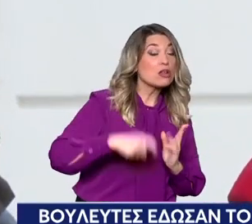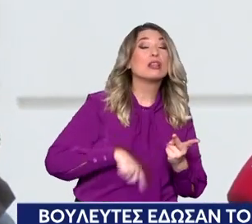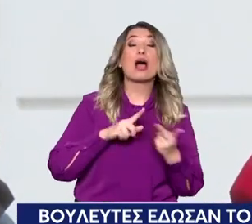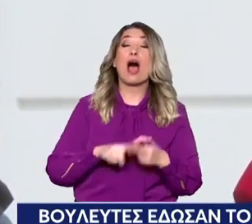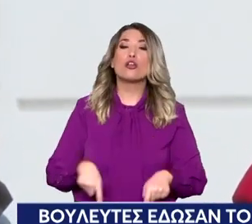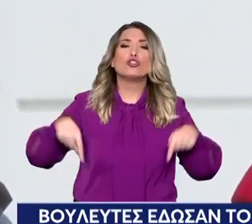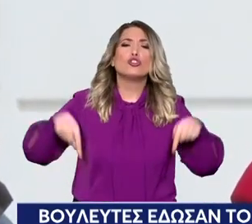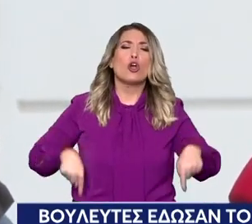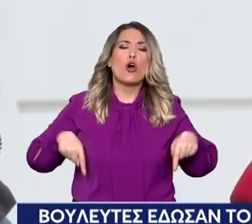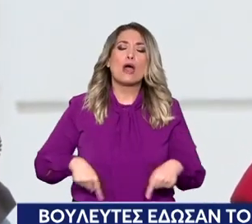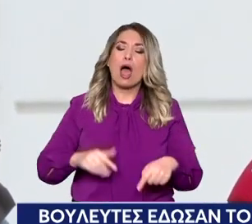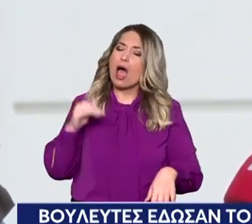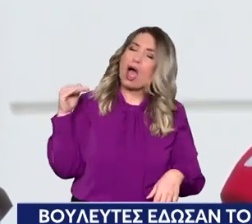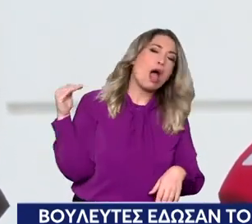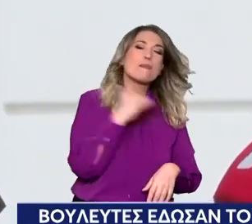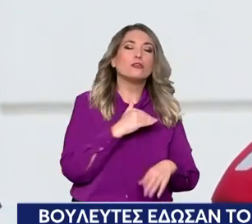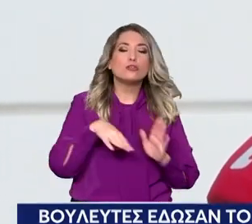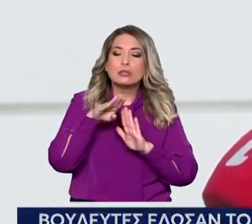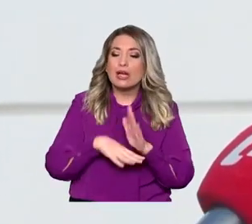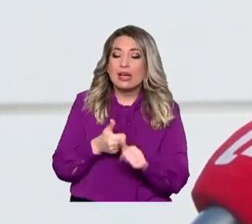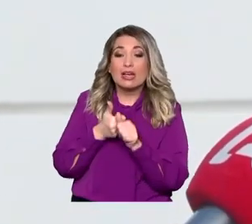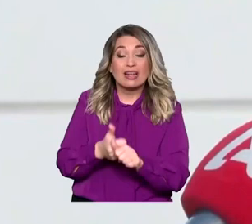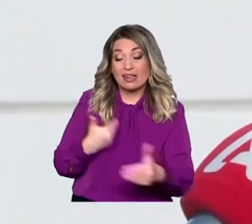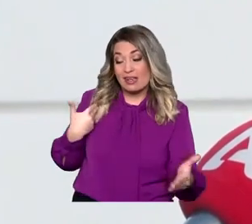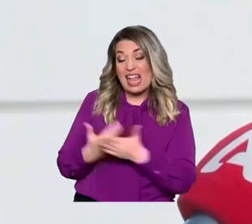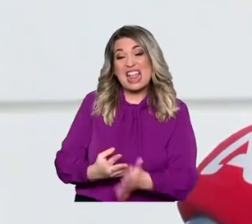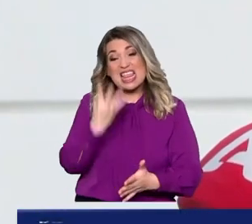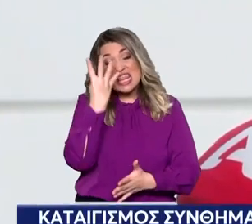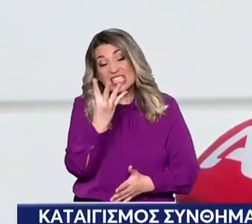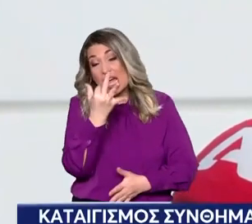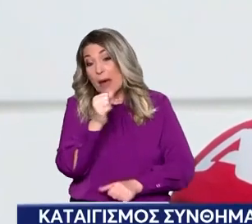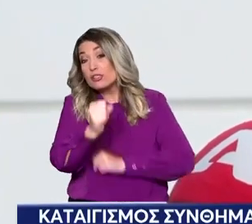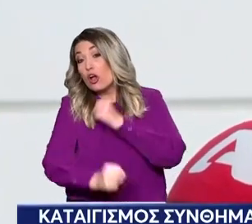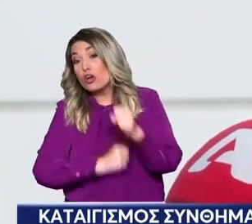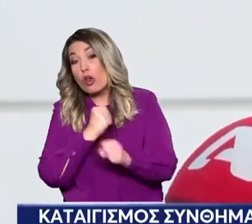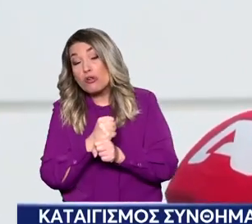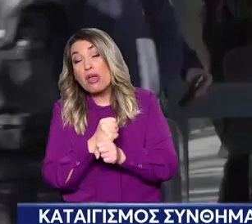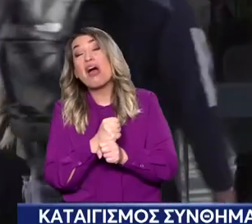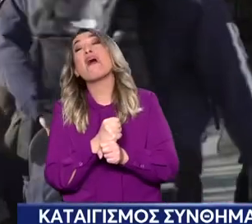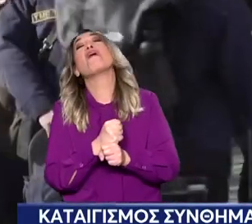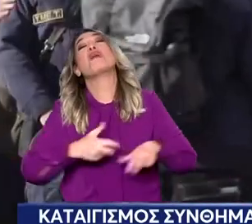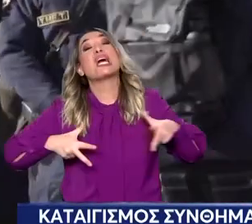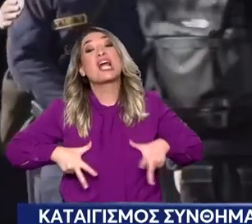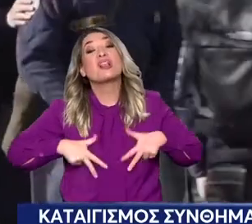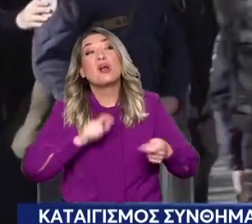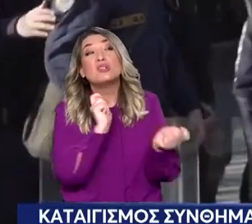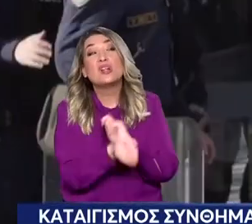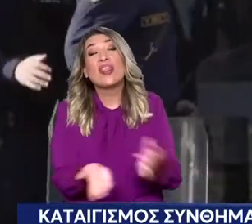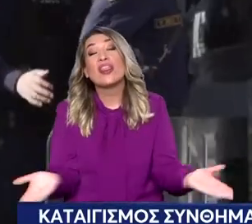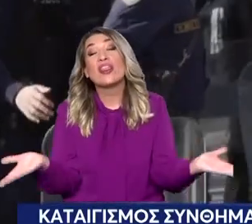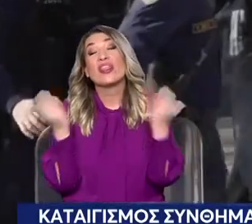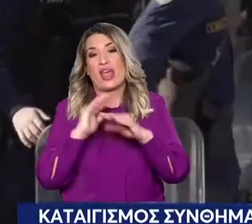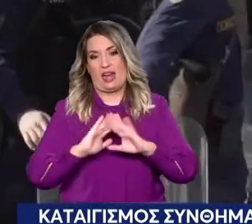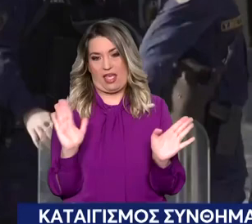αμέσως εκείνες οι ενέργειες που 4,5 χρόνια τώρα δεν βλέπουμε να γίνονται από την πολιτεία υπό τη ομοβροντια συνθημάτων